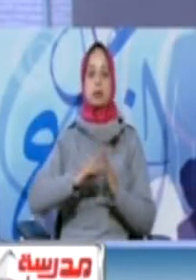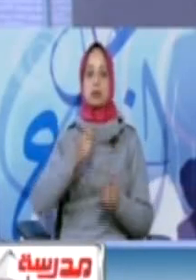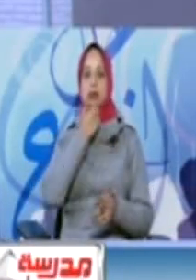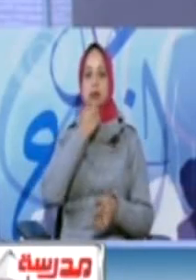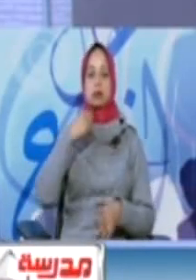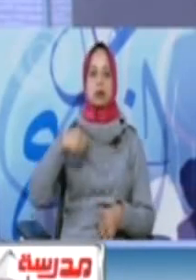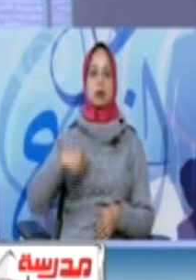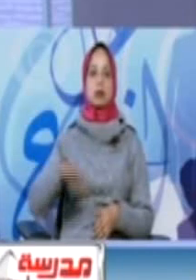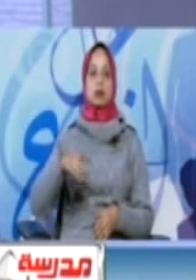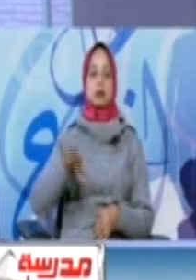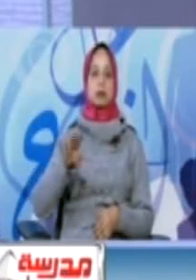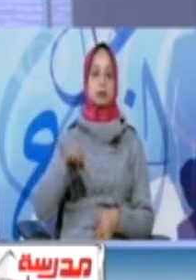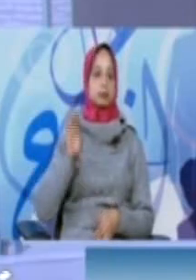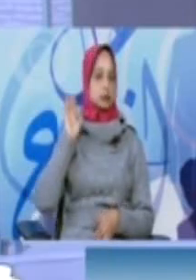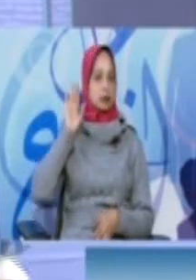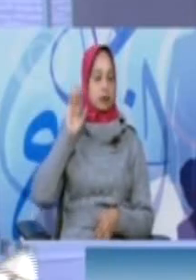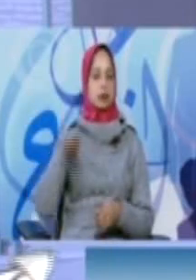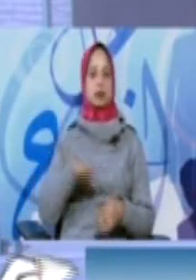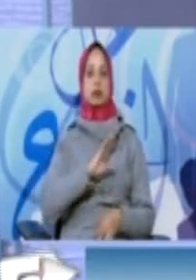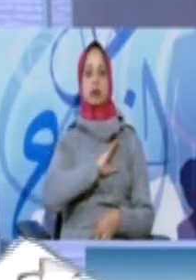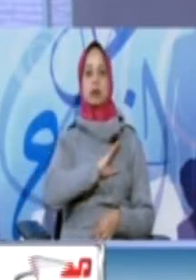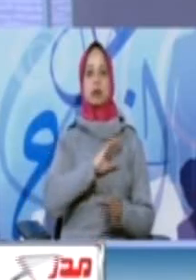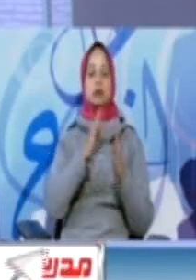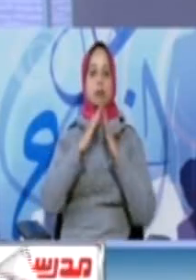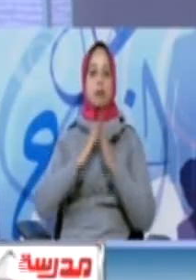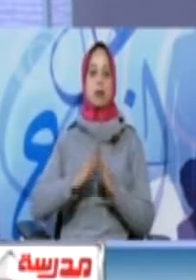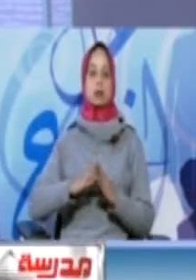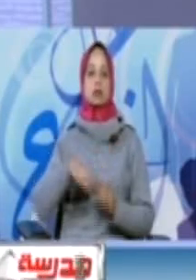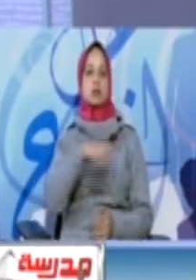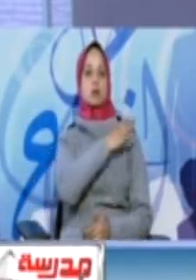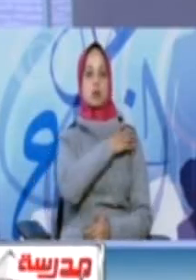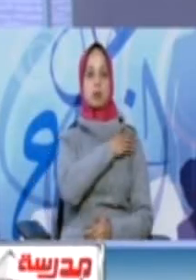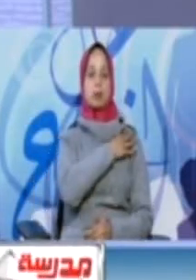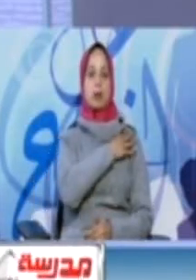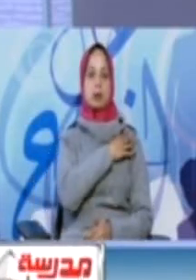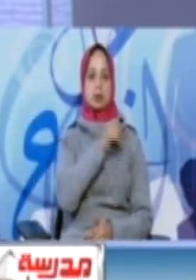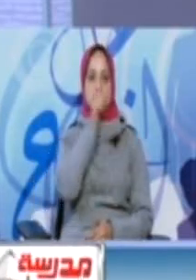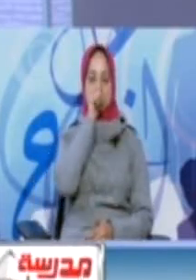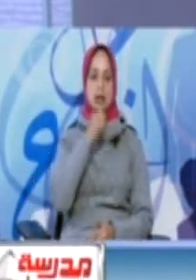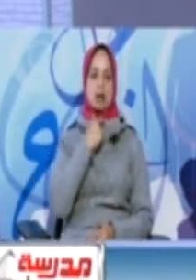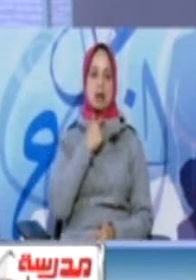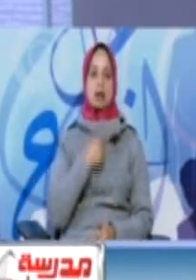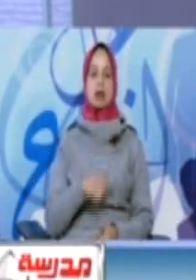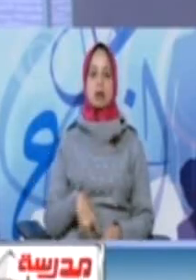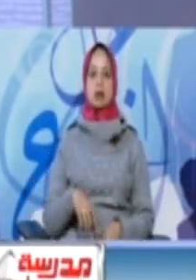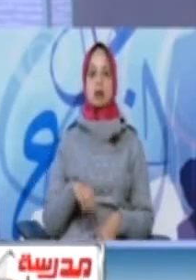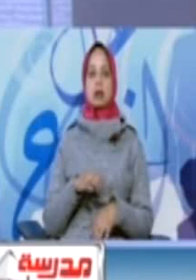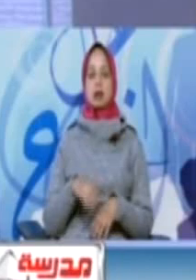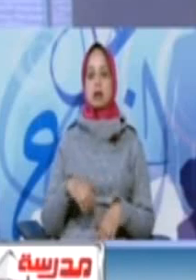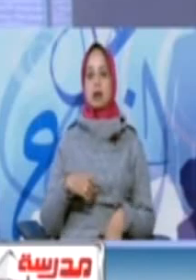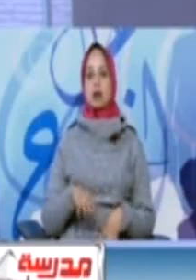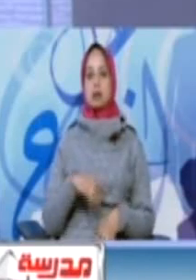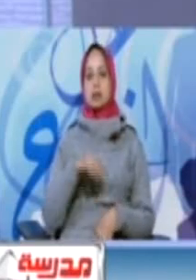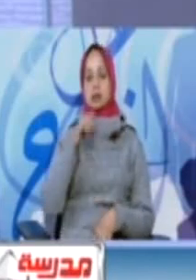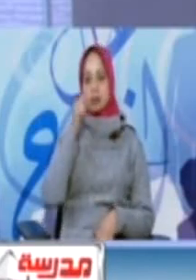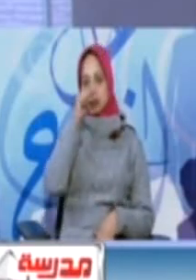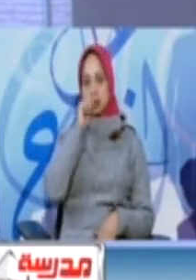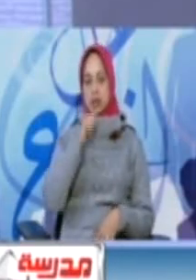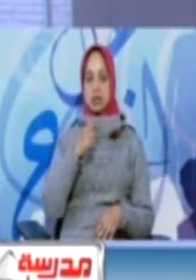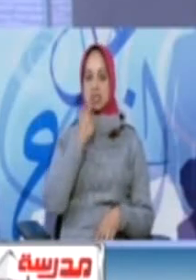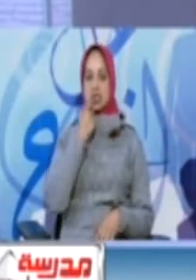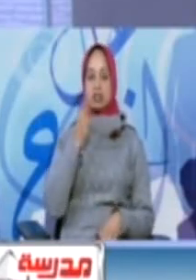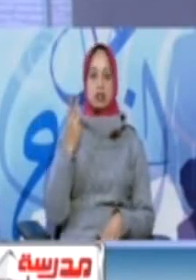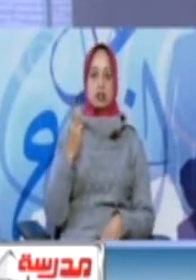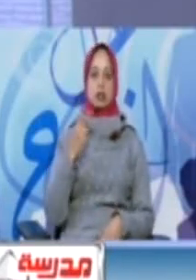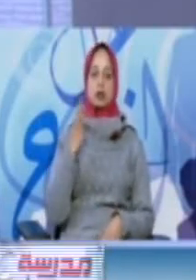المصري. فاحس الضباط ان كرامتهم قد اهينت بعد حادثه 4 فبراير 1942 مما ادى